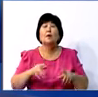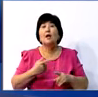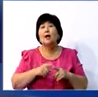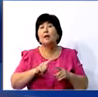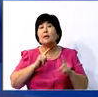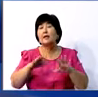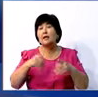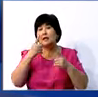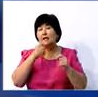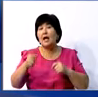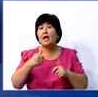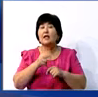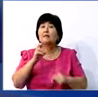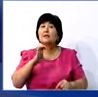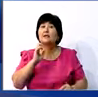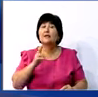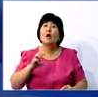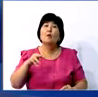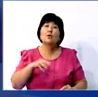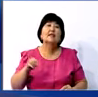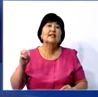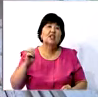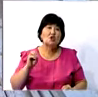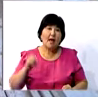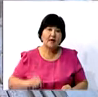этом на брифинге сообщил аким Казалинского района Мурат Ергешпаев.